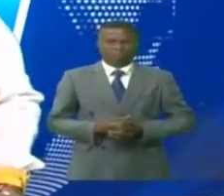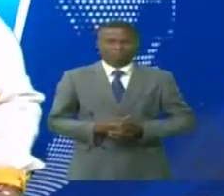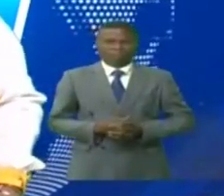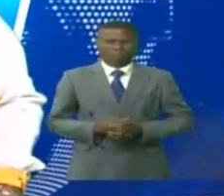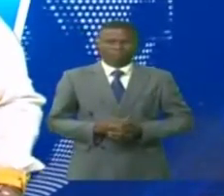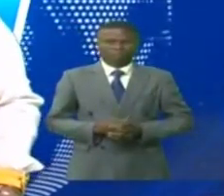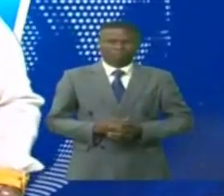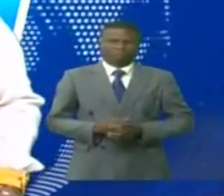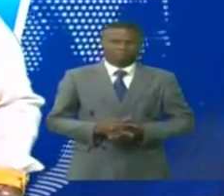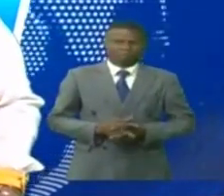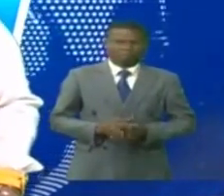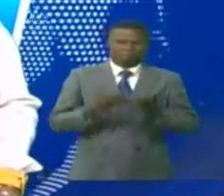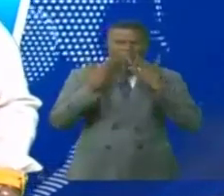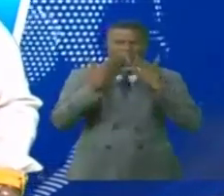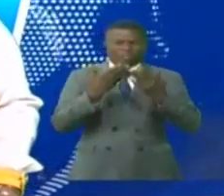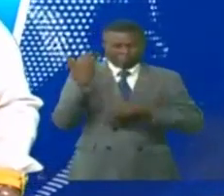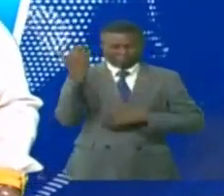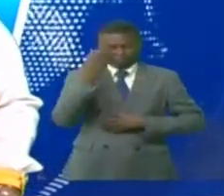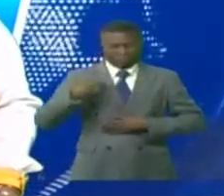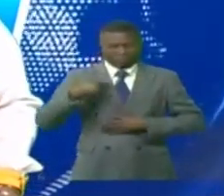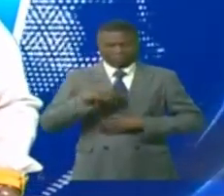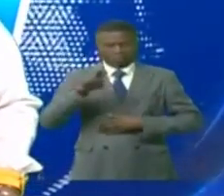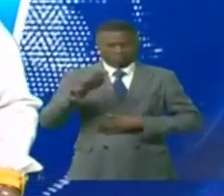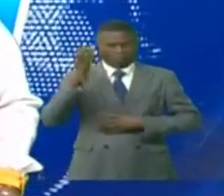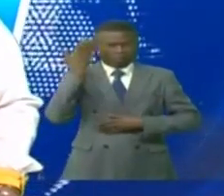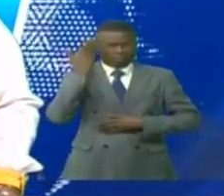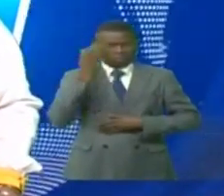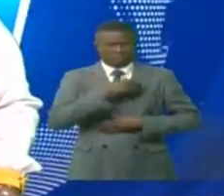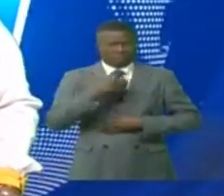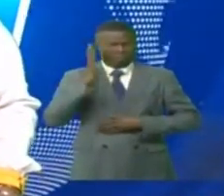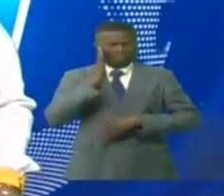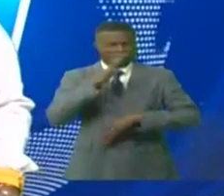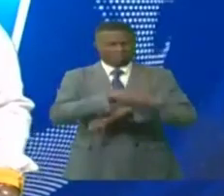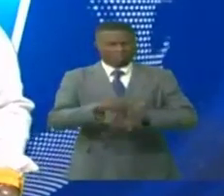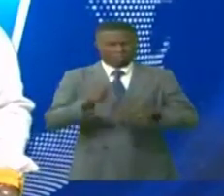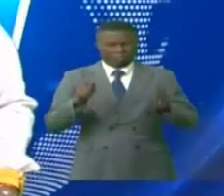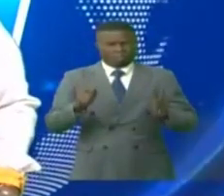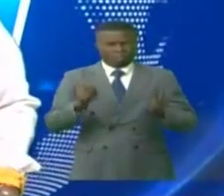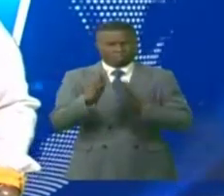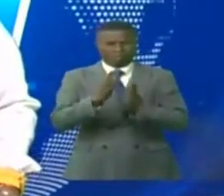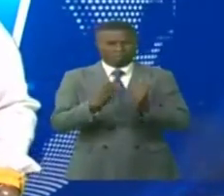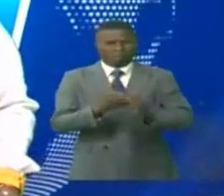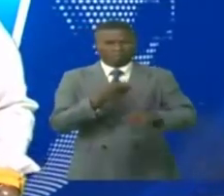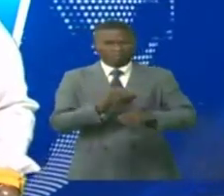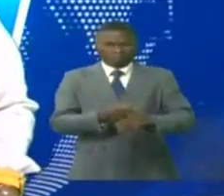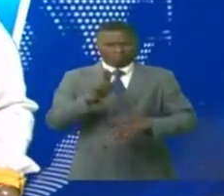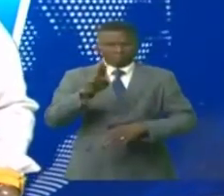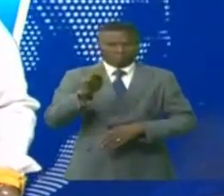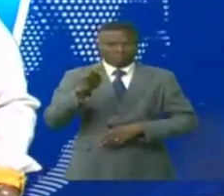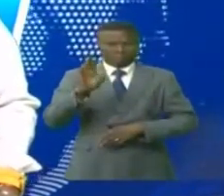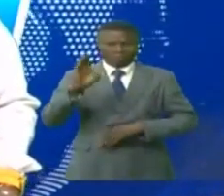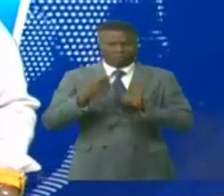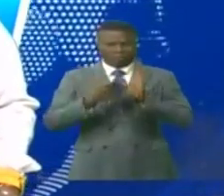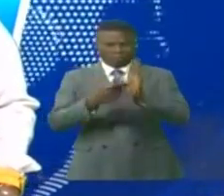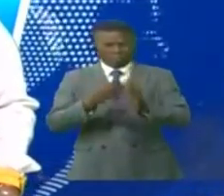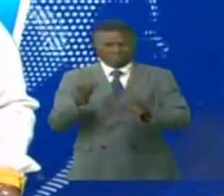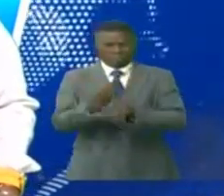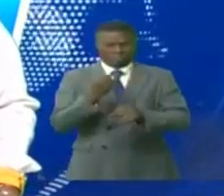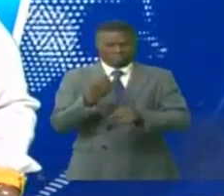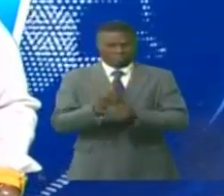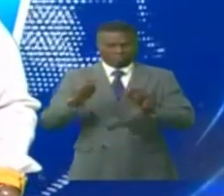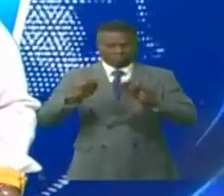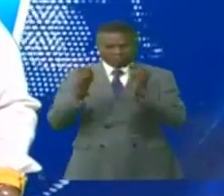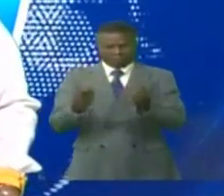Bienvenue à vous si vous nous rejoignez sur l'RTNC. Madame, Monsieur, bonsoir et bienvenue à ce journal de 19h sur l'RTNC. Les travaux de la